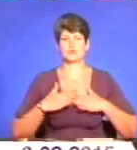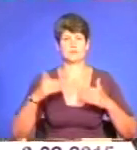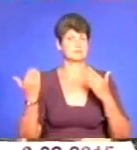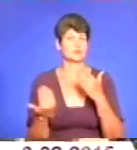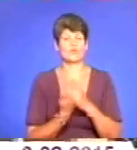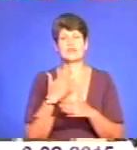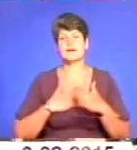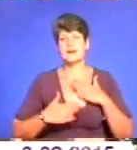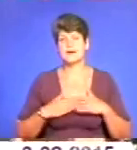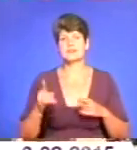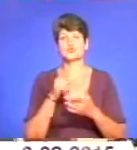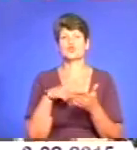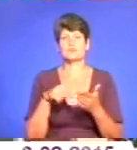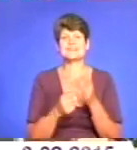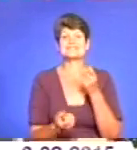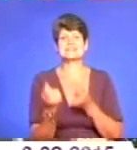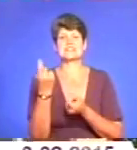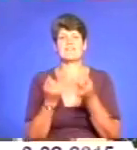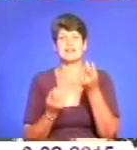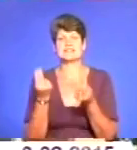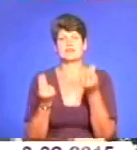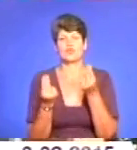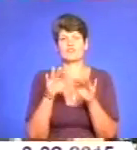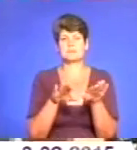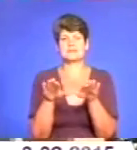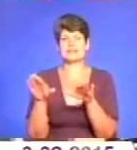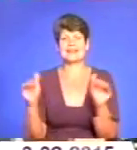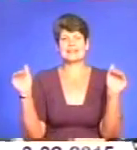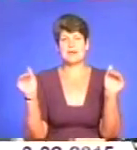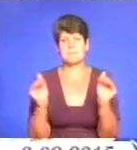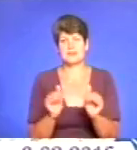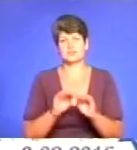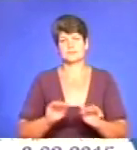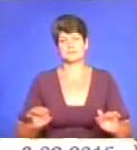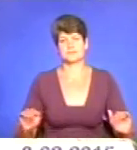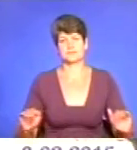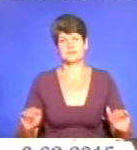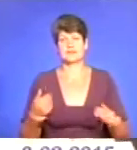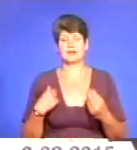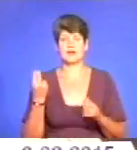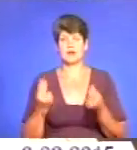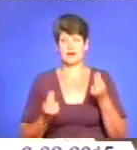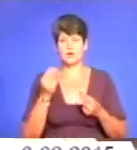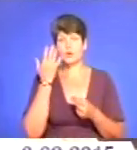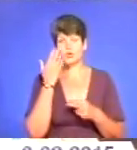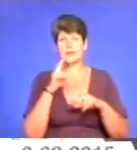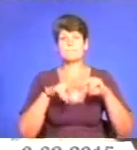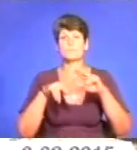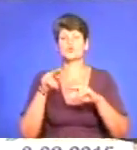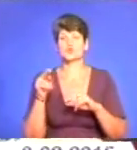і раді, що в місті з'являються ігрові місця для найменших його жителів. Граюся. А коли